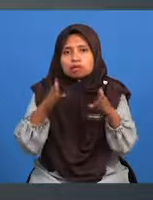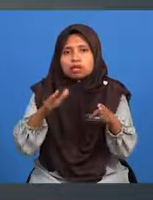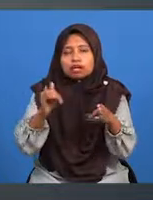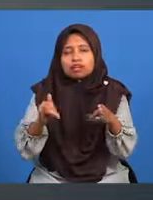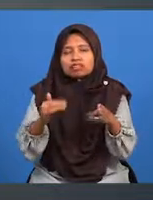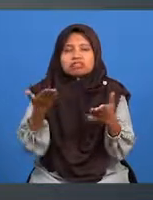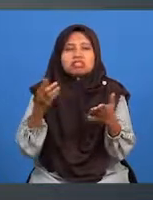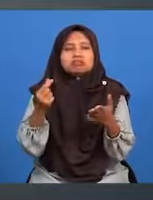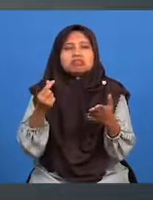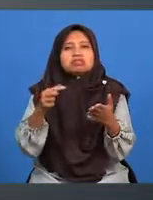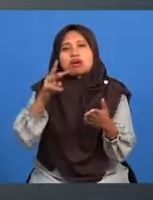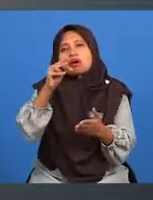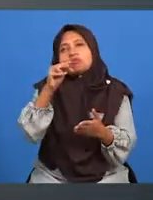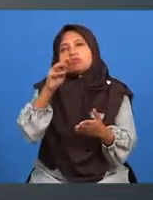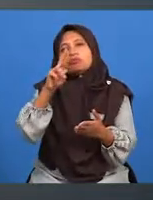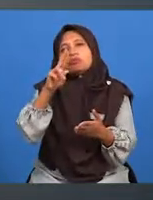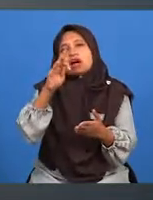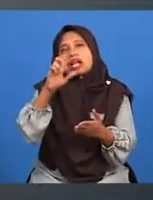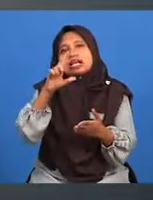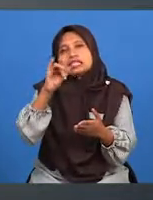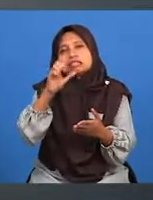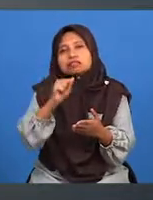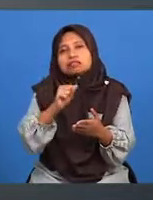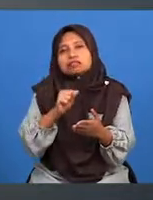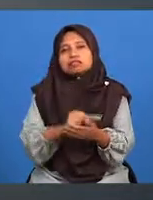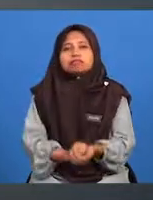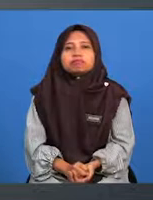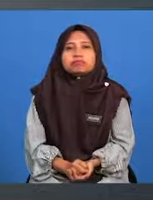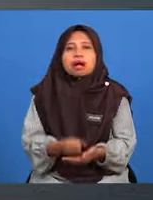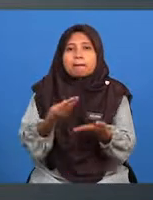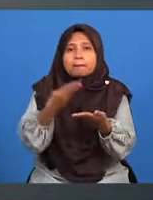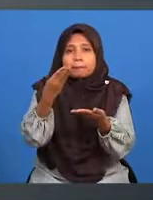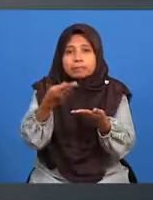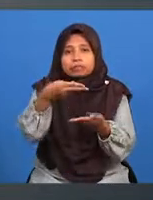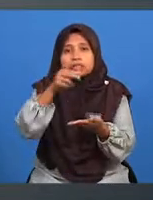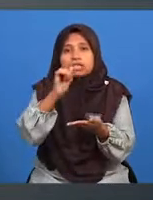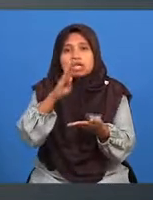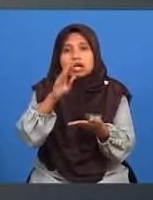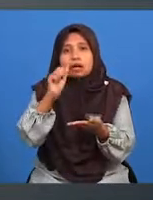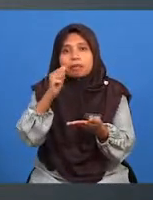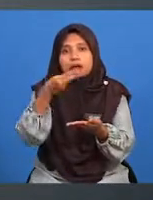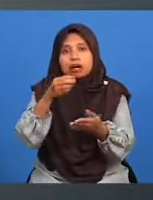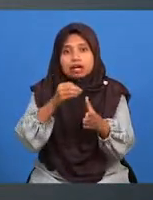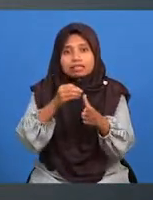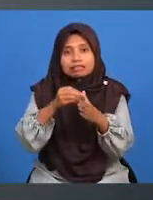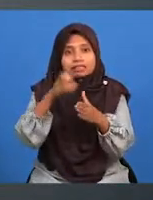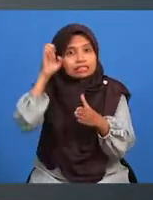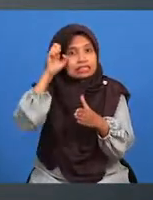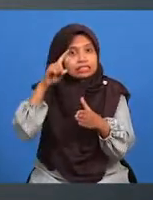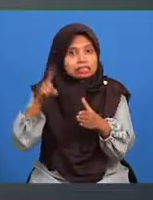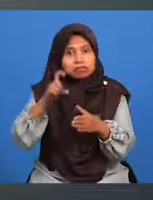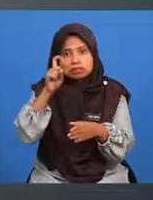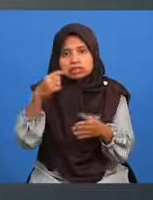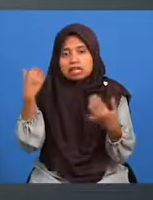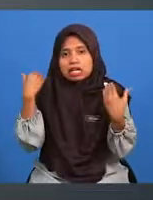diisytiharkan muflis oleh negara. Seterusnya, pemberi hibah atau Encik Zakaria mestilah